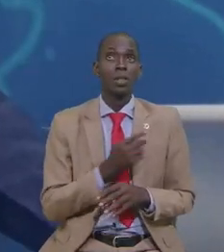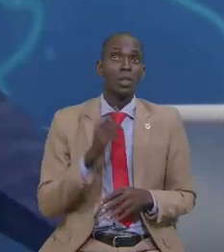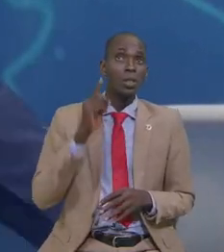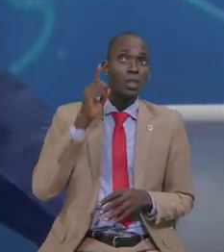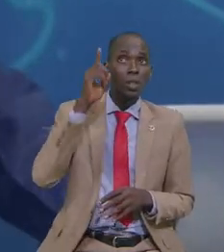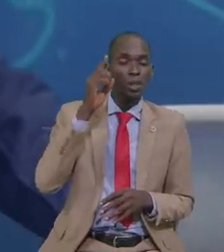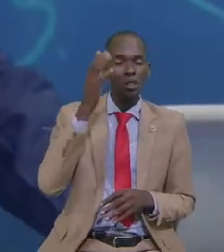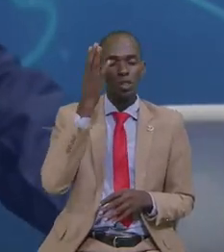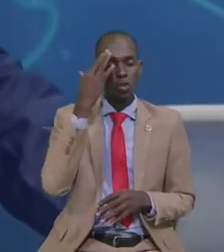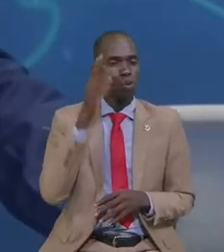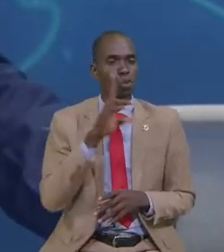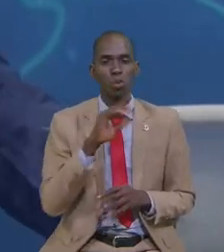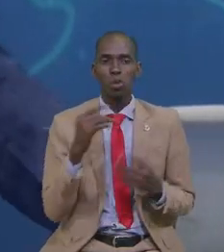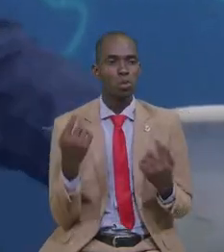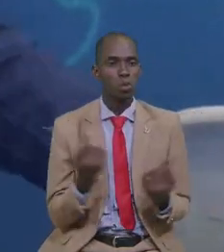nous.